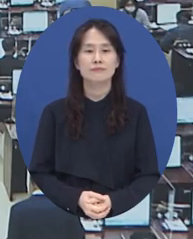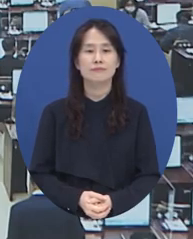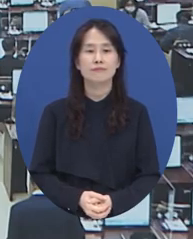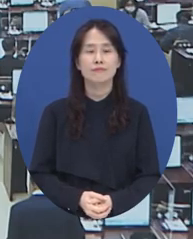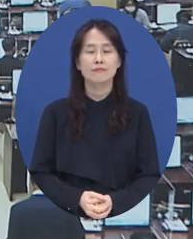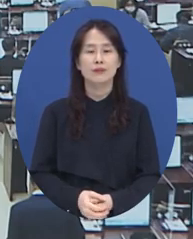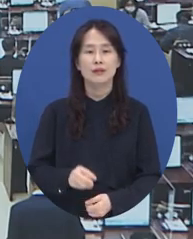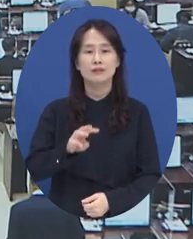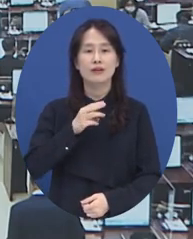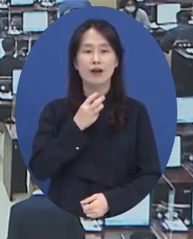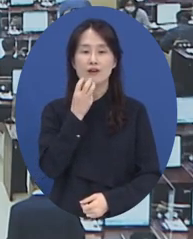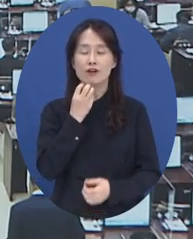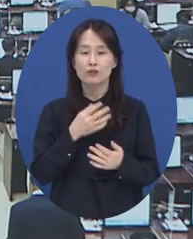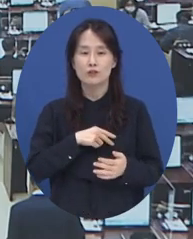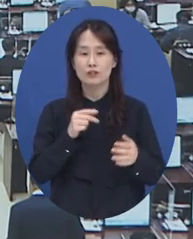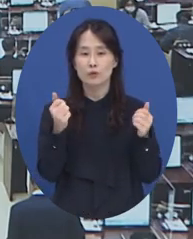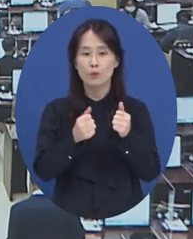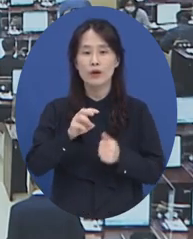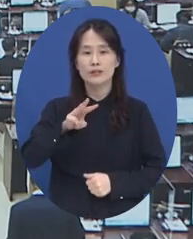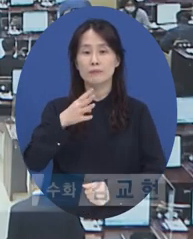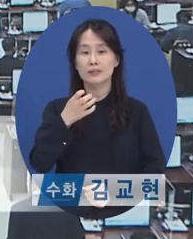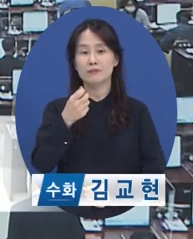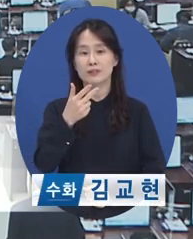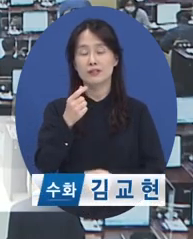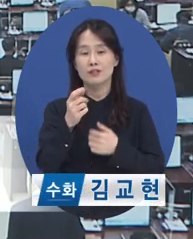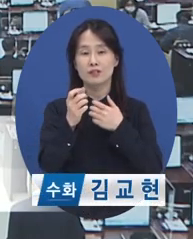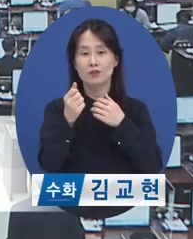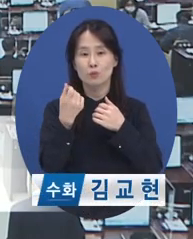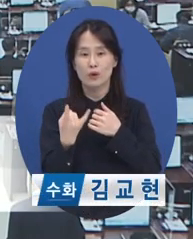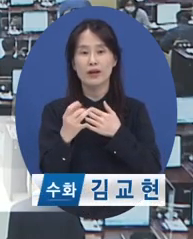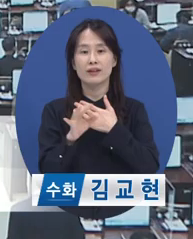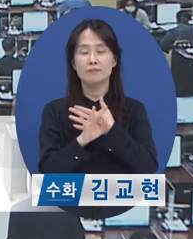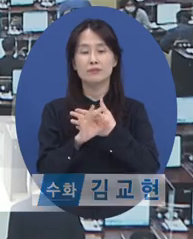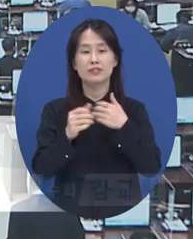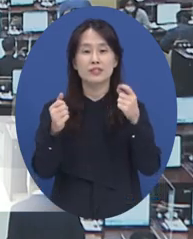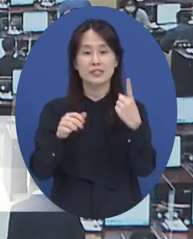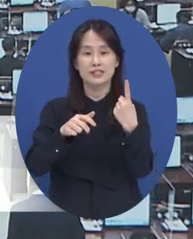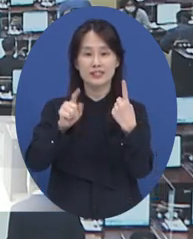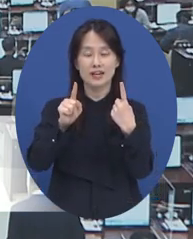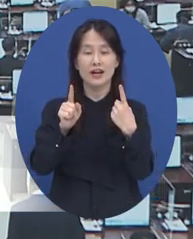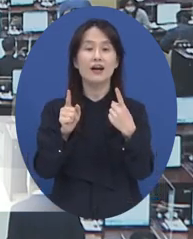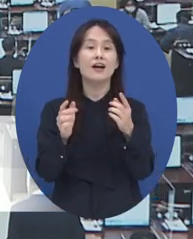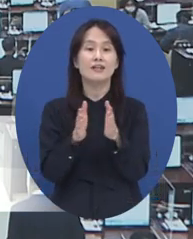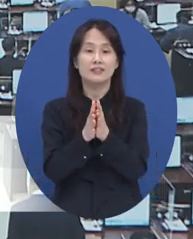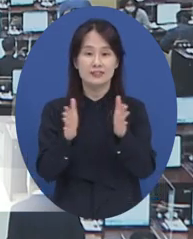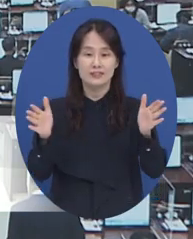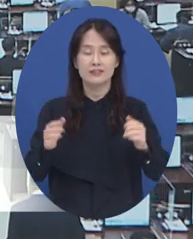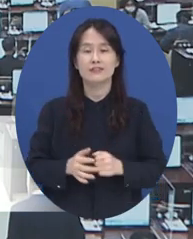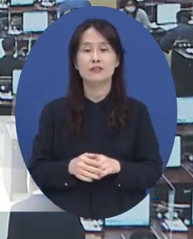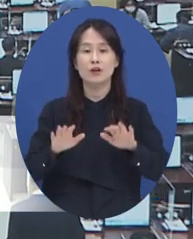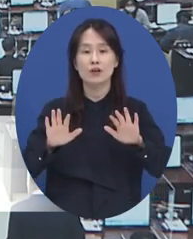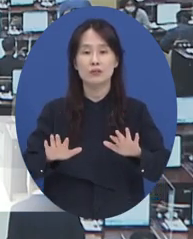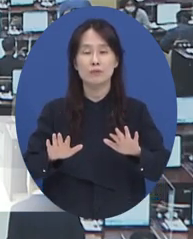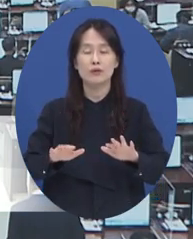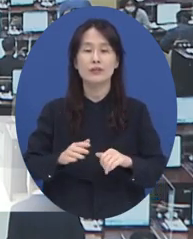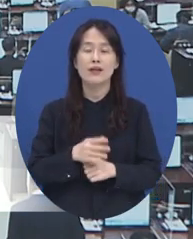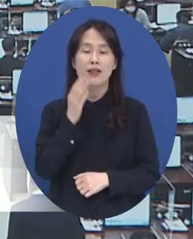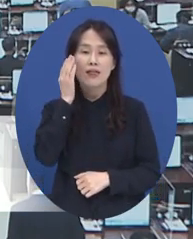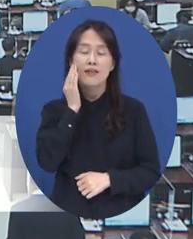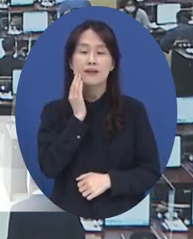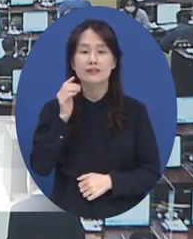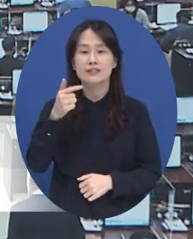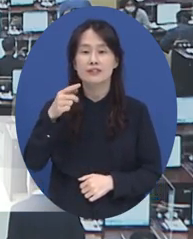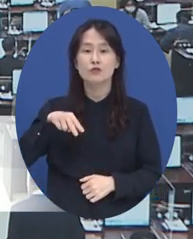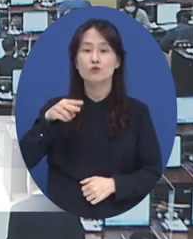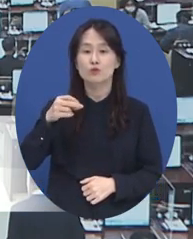경기도의회 가제 340 7월 임시 의 1차 본회의를 열어 씁니다 이번 본회의 해선 경기도 그림 및 1 정책 등